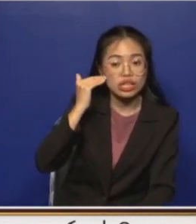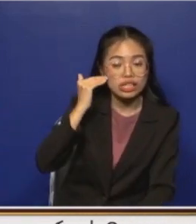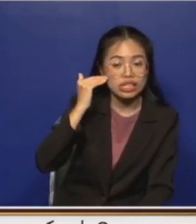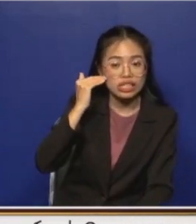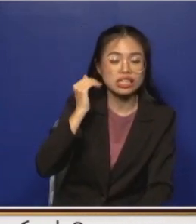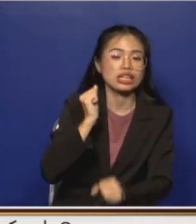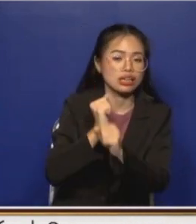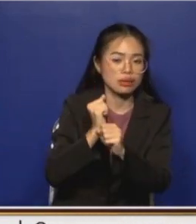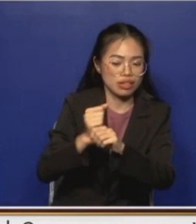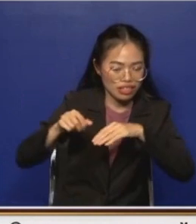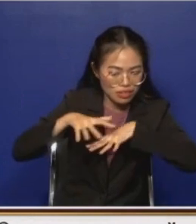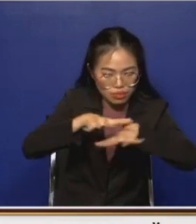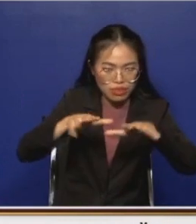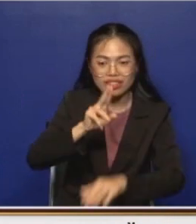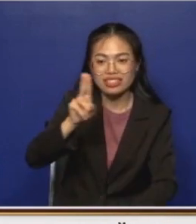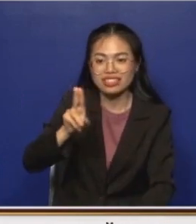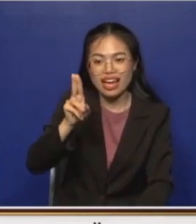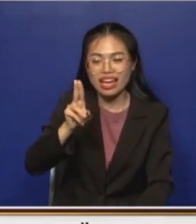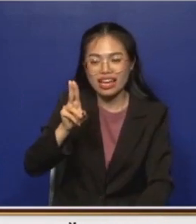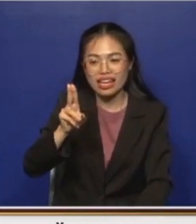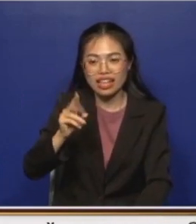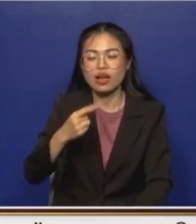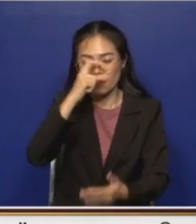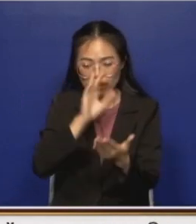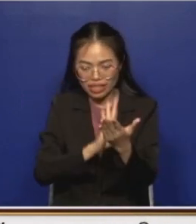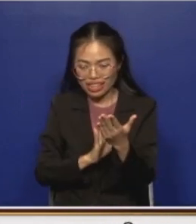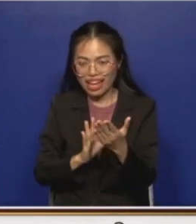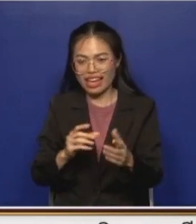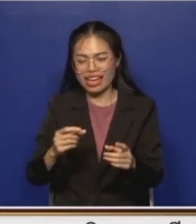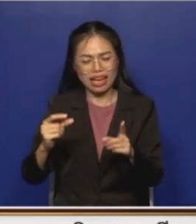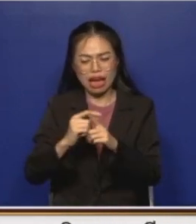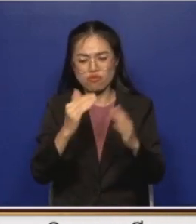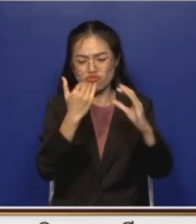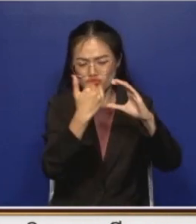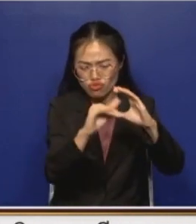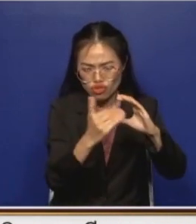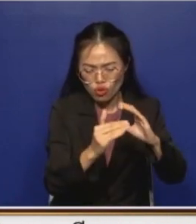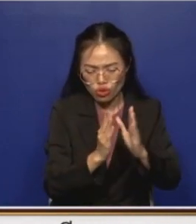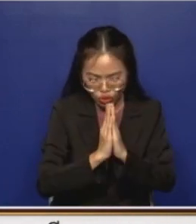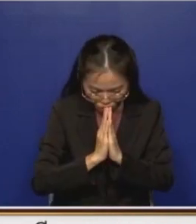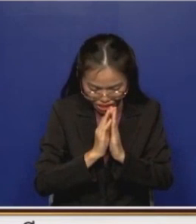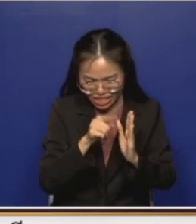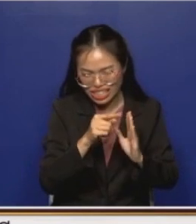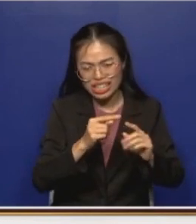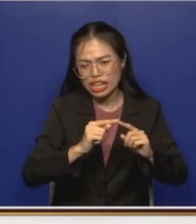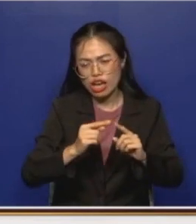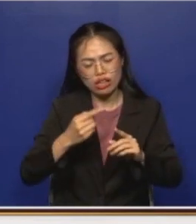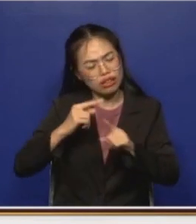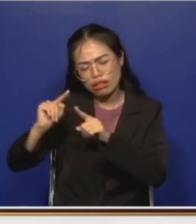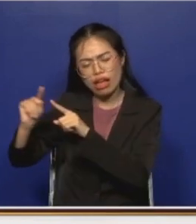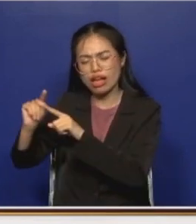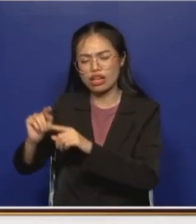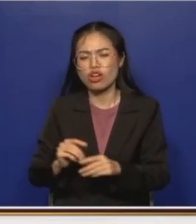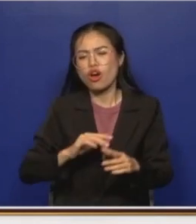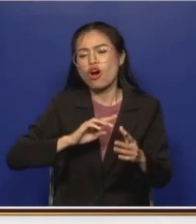ว่ากันนะท่านว่าเราสมควรหรือเปล่าอันนี้เป็นคำพูดแบบเพราะๆนะสมควรหรือเปล่าฮะเราทำแ